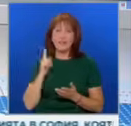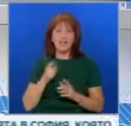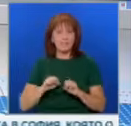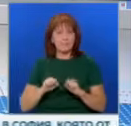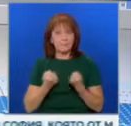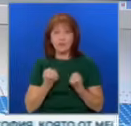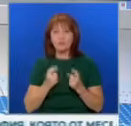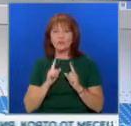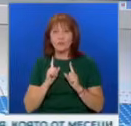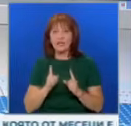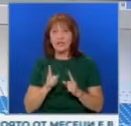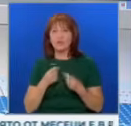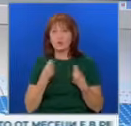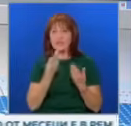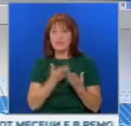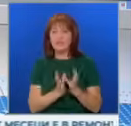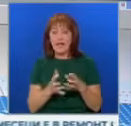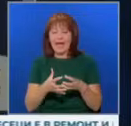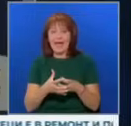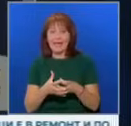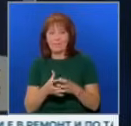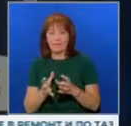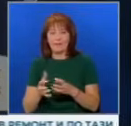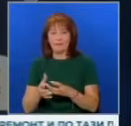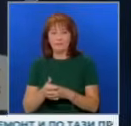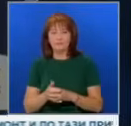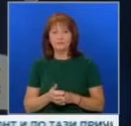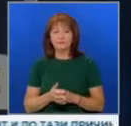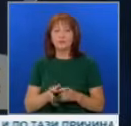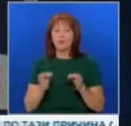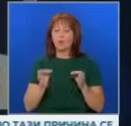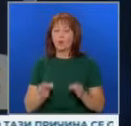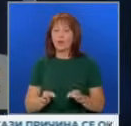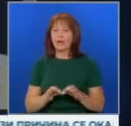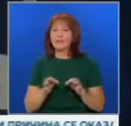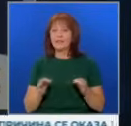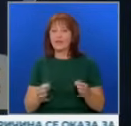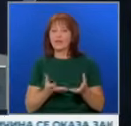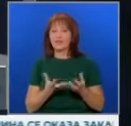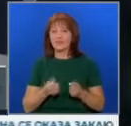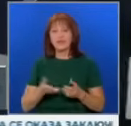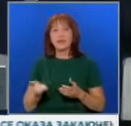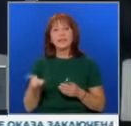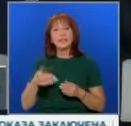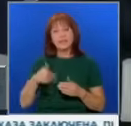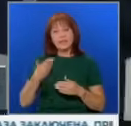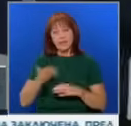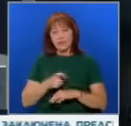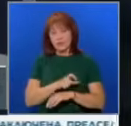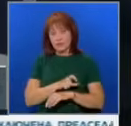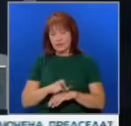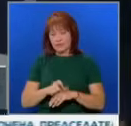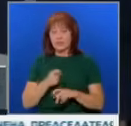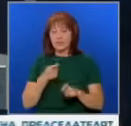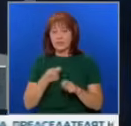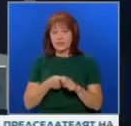най-належащото, с което трябва да се оборудват екипите на терен. Конкретните мерки, които взехме, още следващата седмица да се